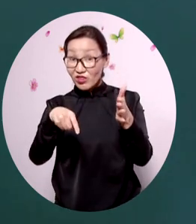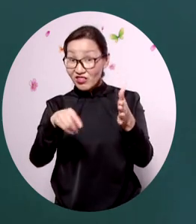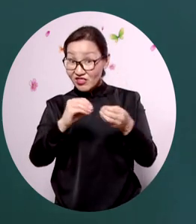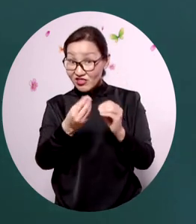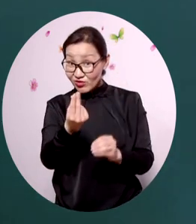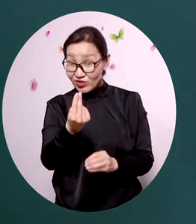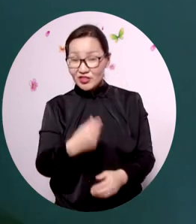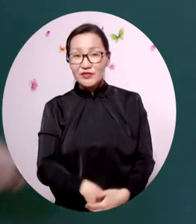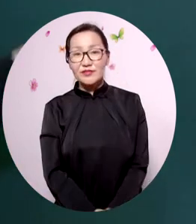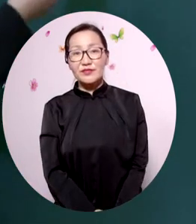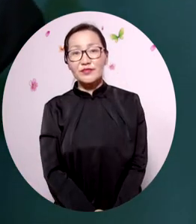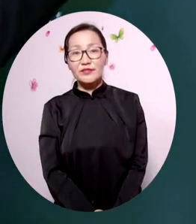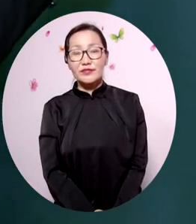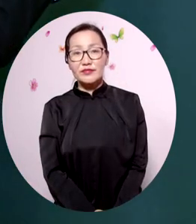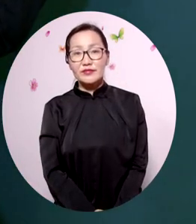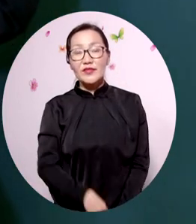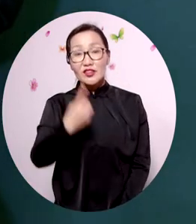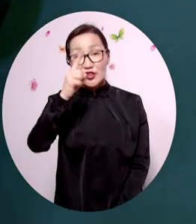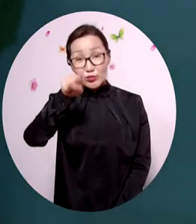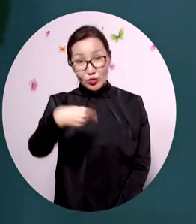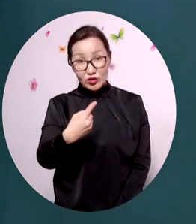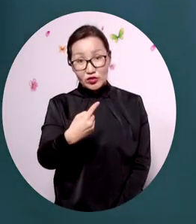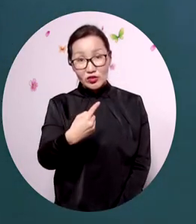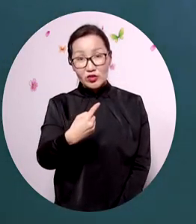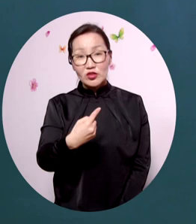дээ. За тэгвэл 1